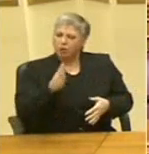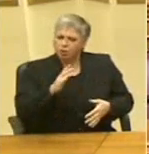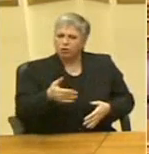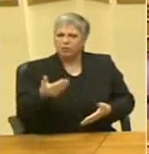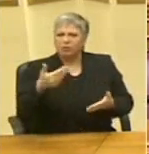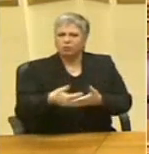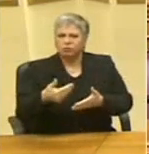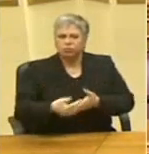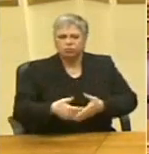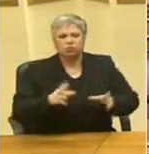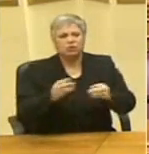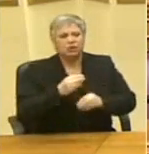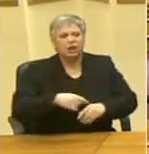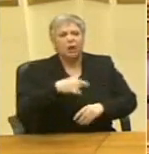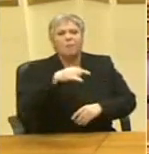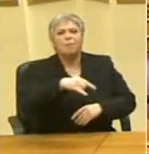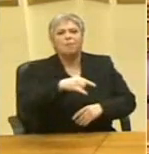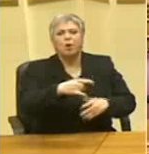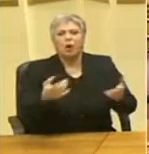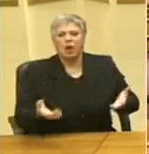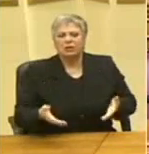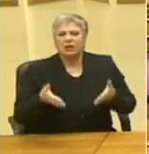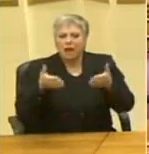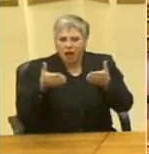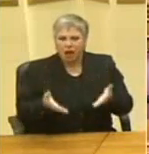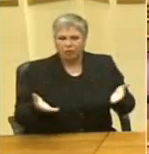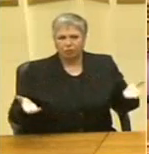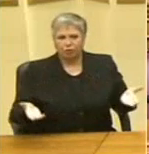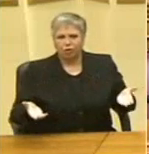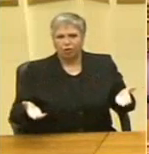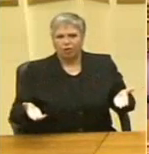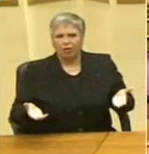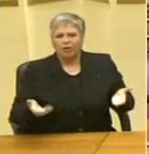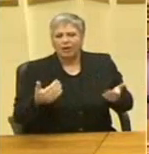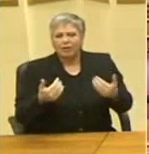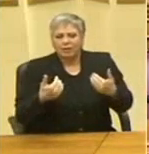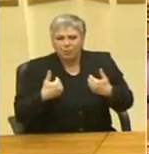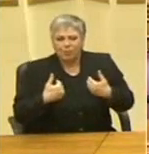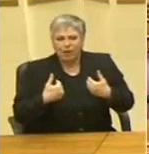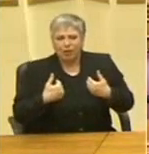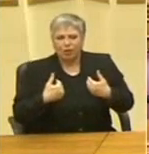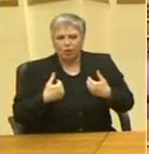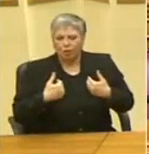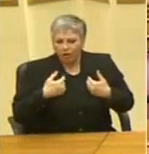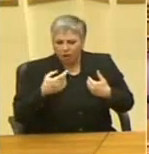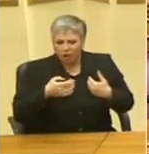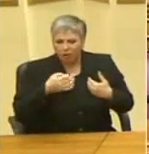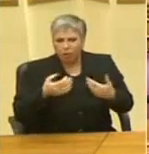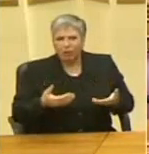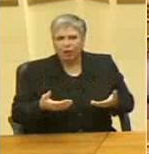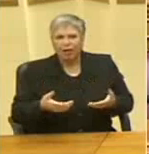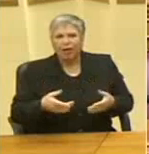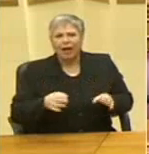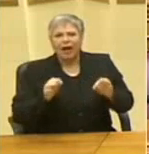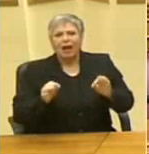Πολάκη. Άρα, βαθμολογήστε όσο θέλετε τη δική μου ομιλία. Αλλά εσείς, που βεβαίως δεν το κάνετε